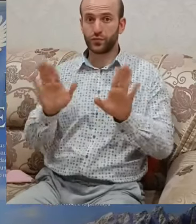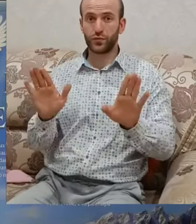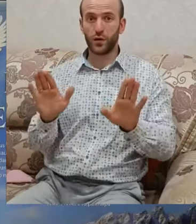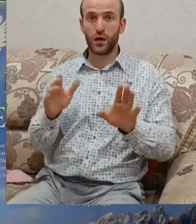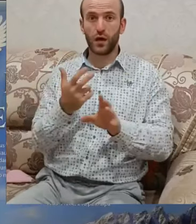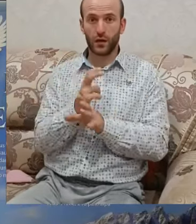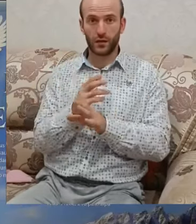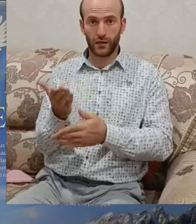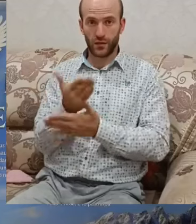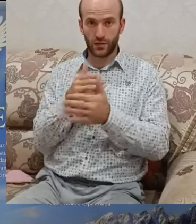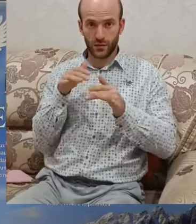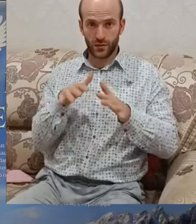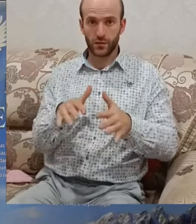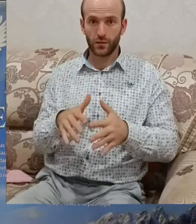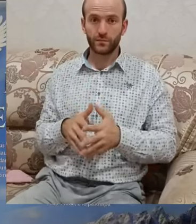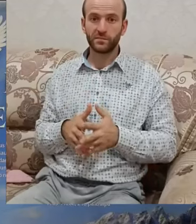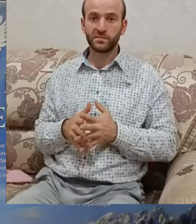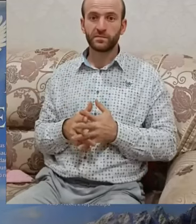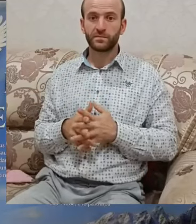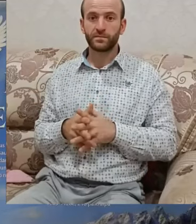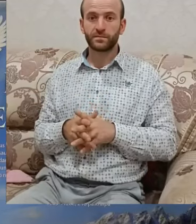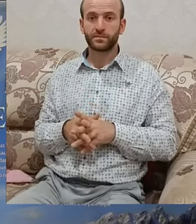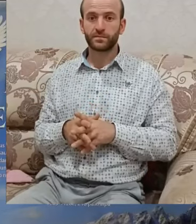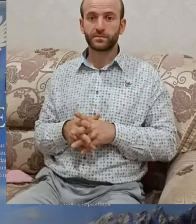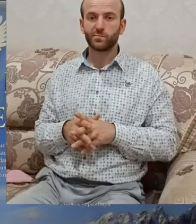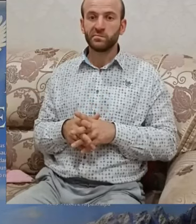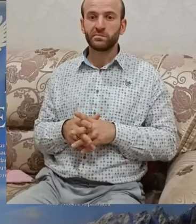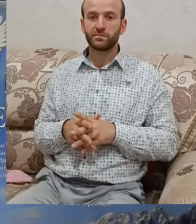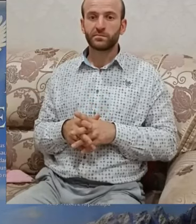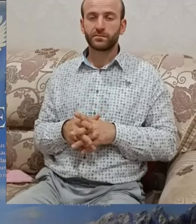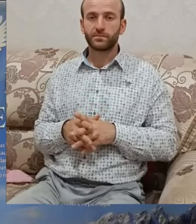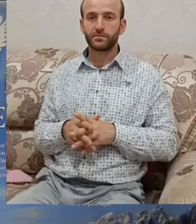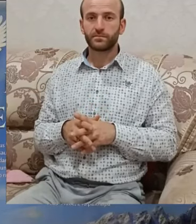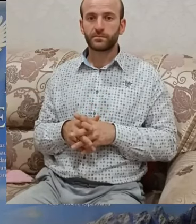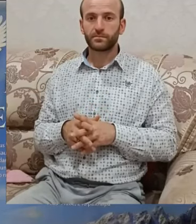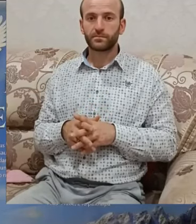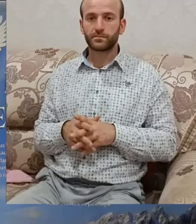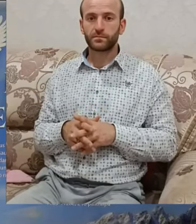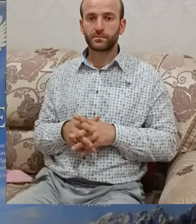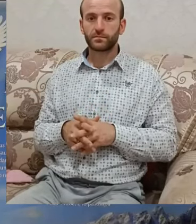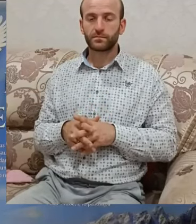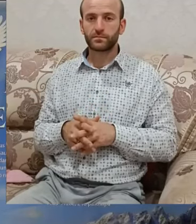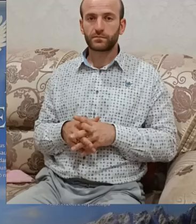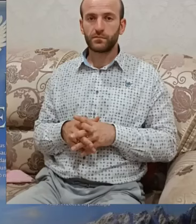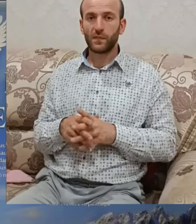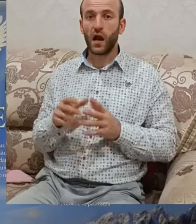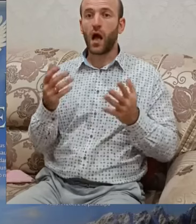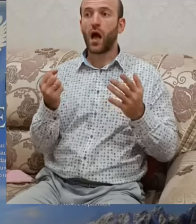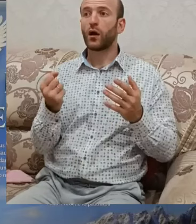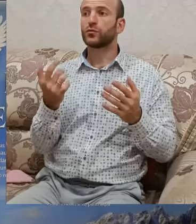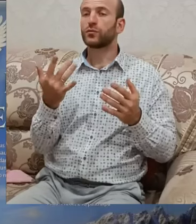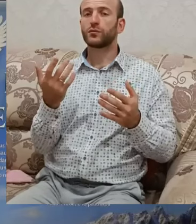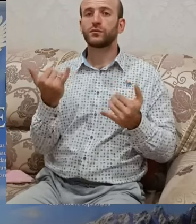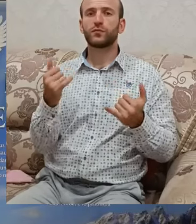O kiek šiandien telepatinių sugebėjimų. A skolka šiandien telepatiškis etik